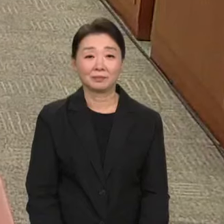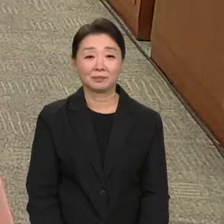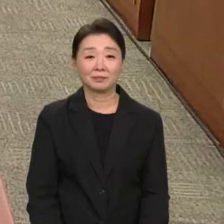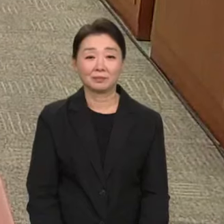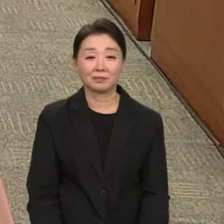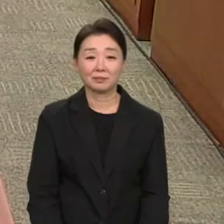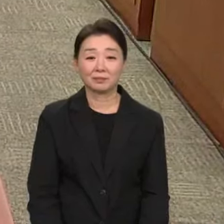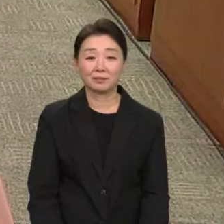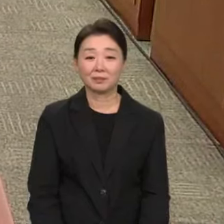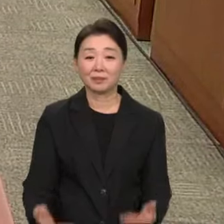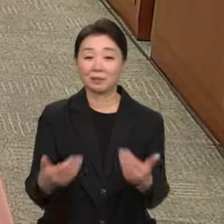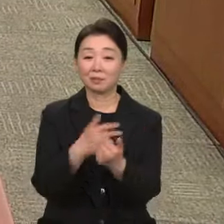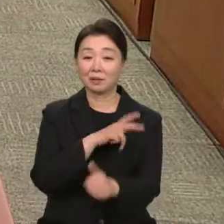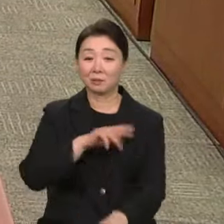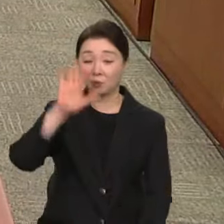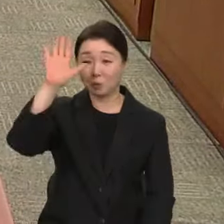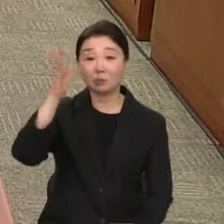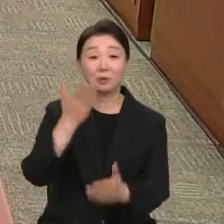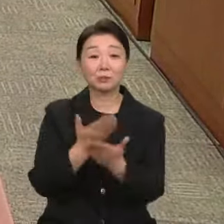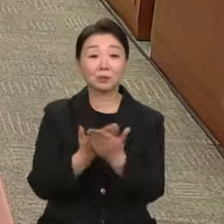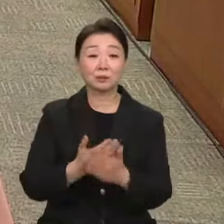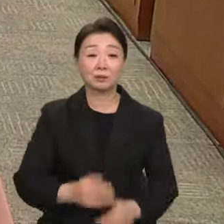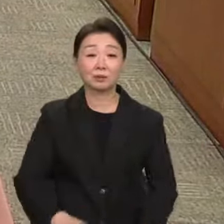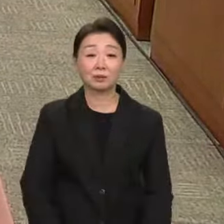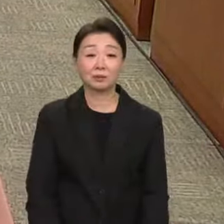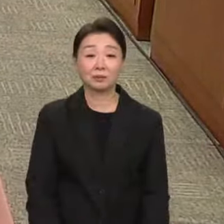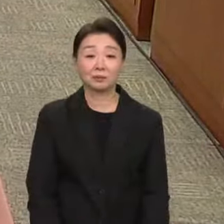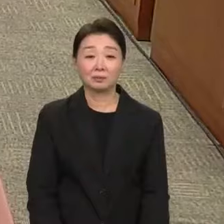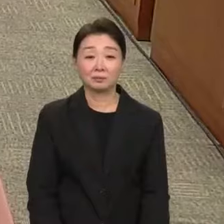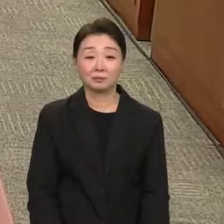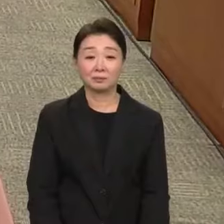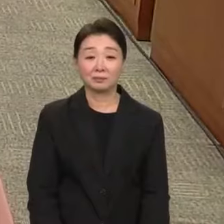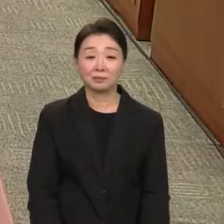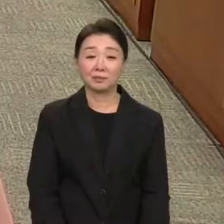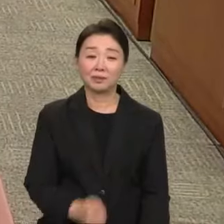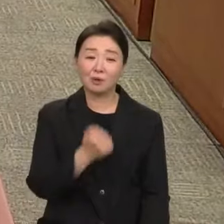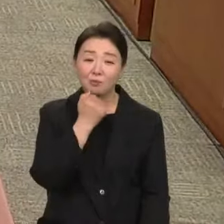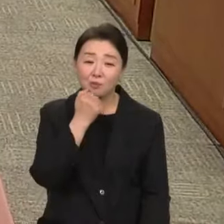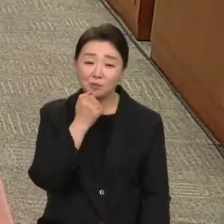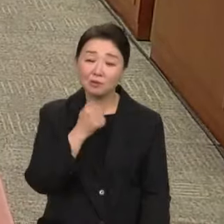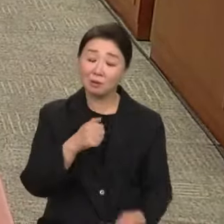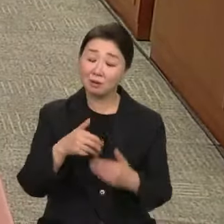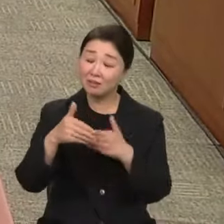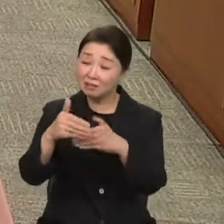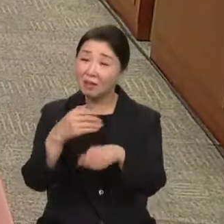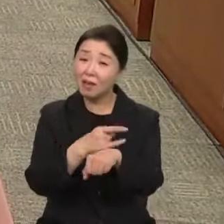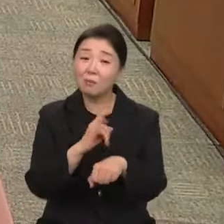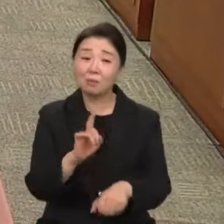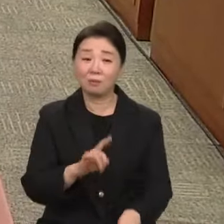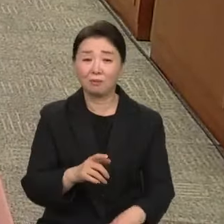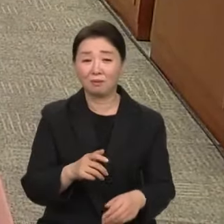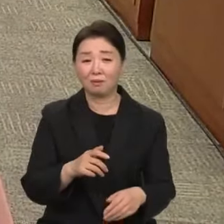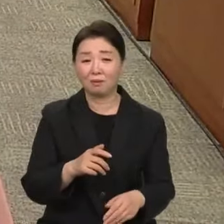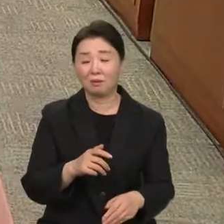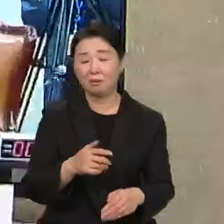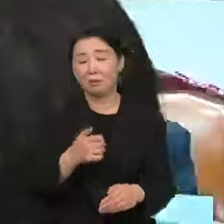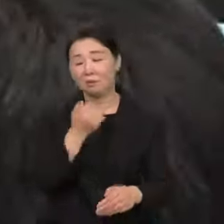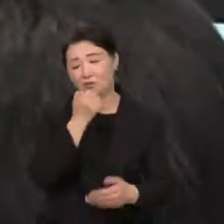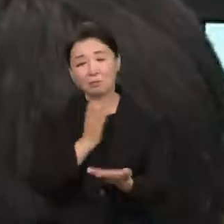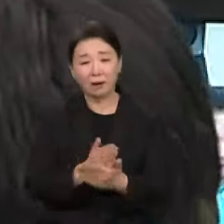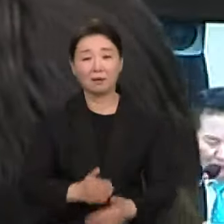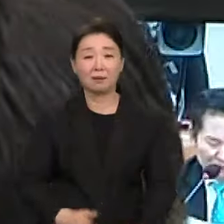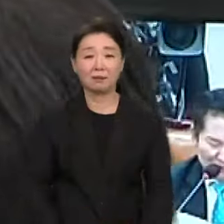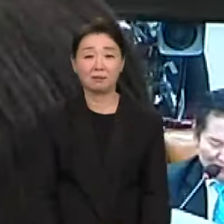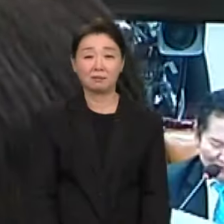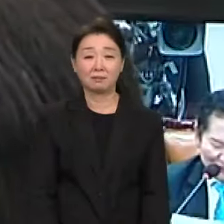다음 반대하는 의원님은 손을 들어주시기 바랍니다. 웃으면서 용해야 안 돼요? 네, 가정해 주세요.